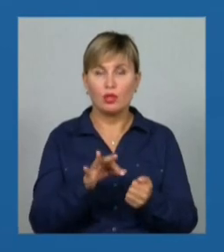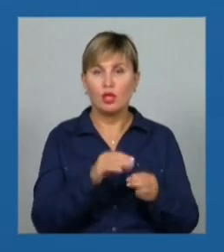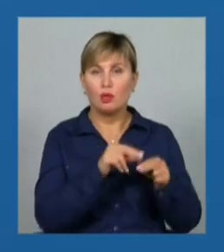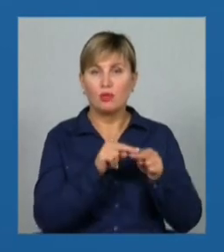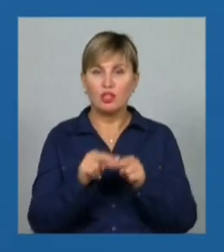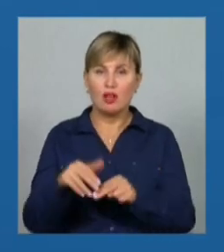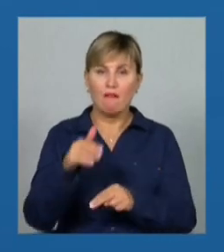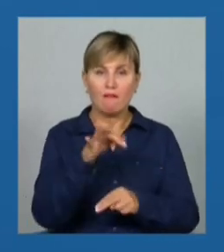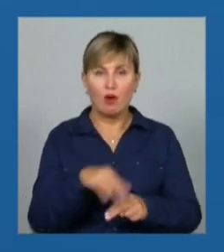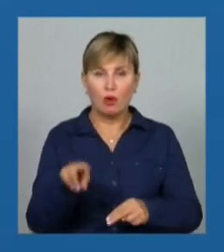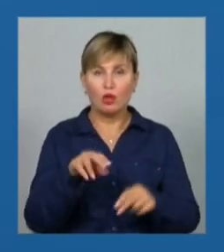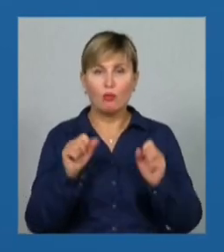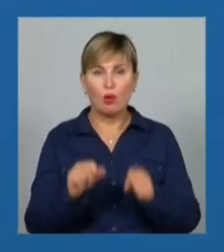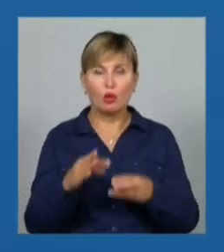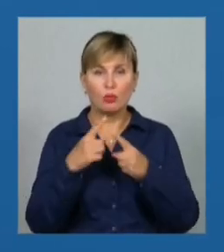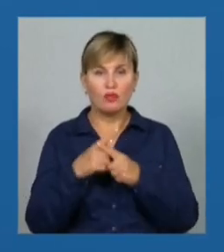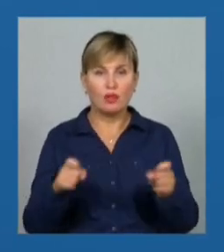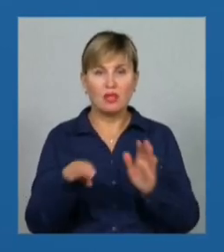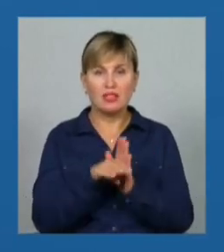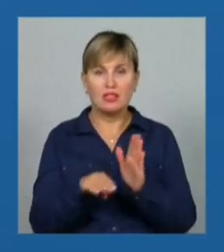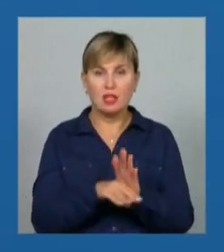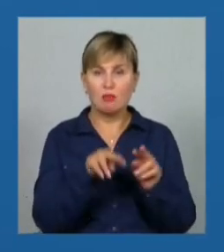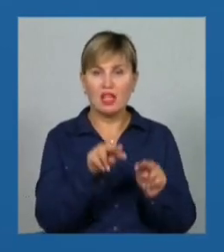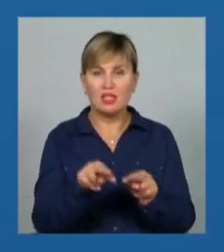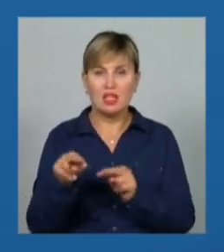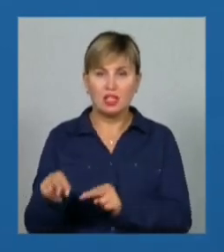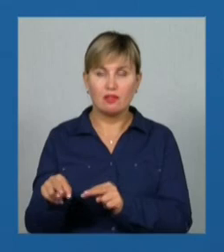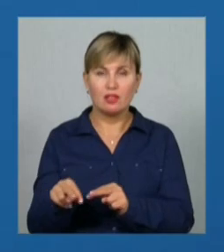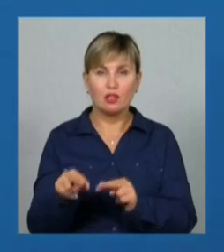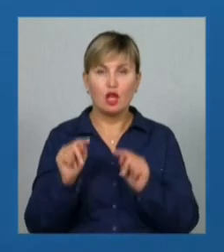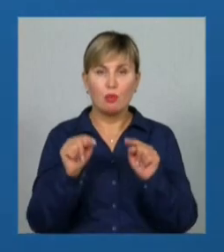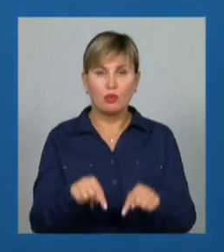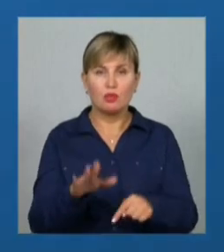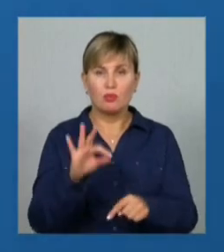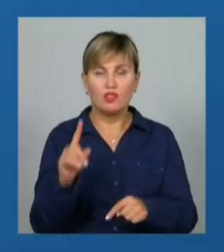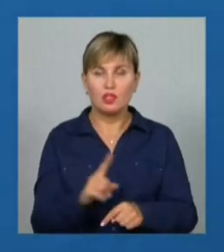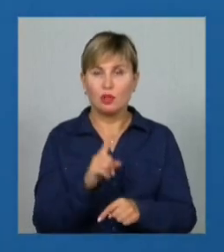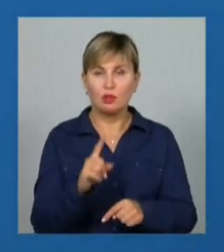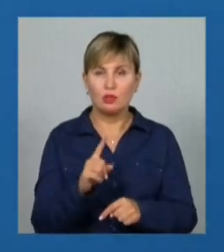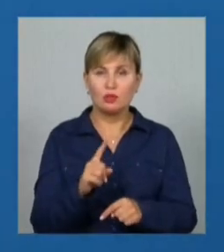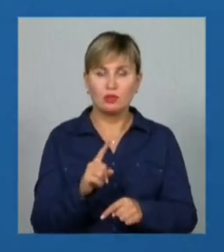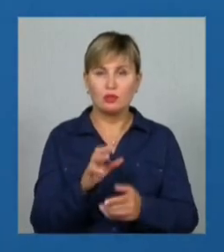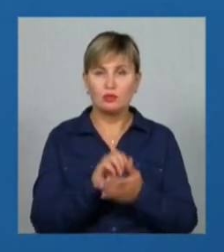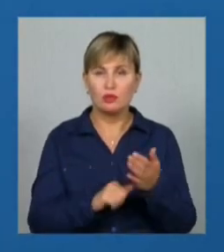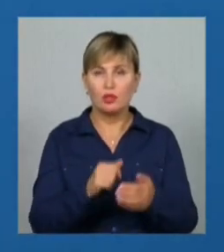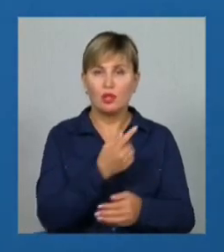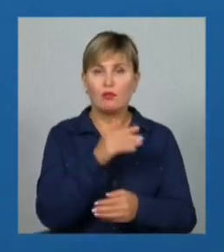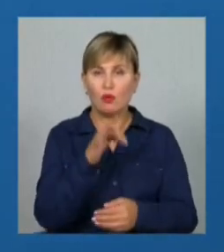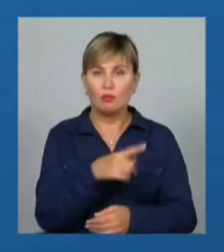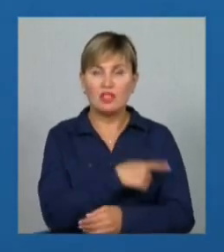в фонд. Они могут по информационной системе отслеживать поступление взносов в отчислении в фонд медицинского страхования.